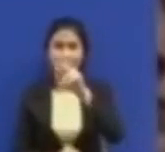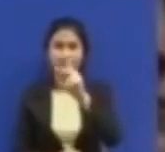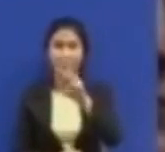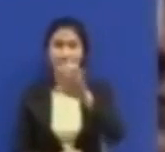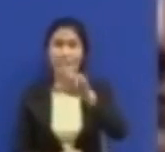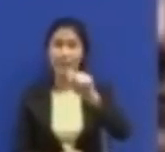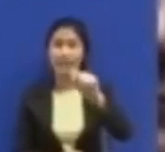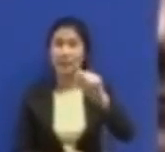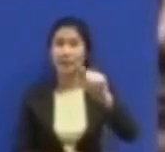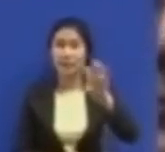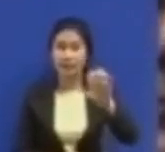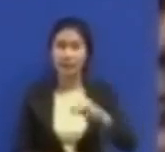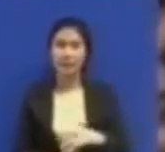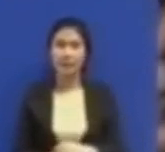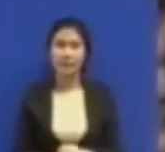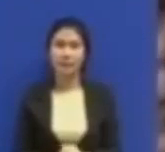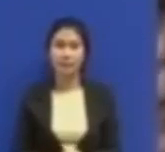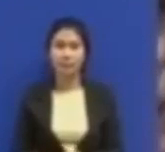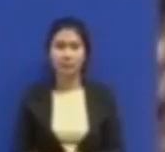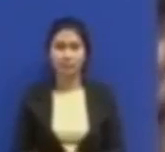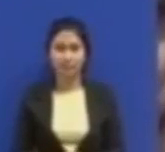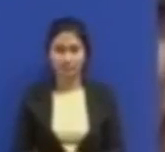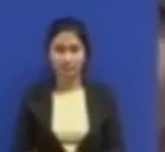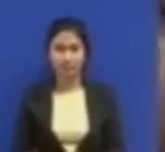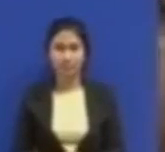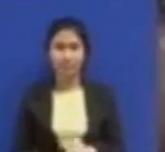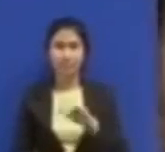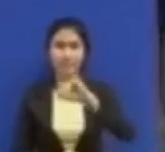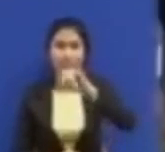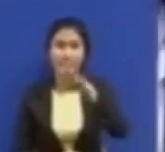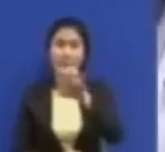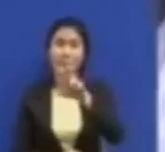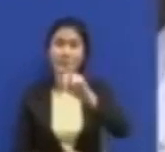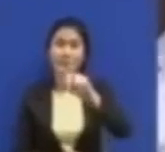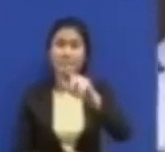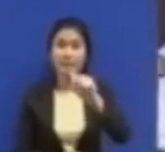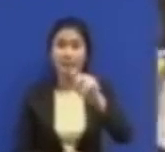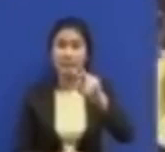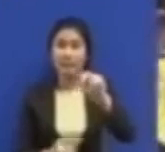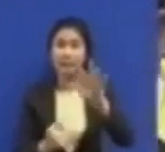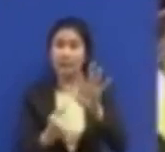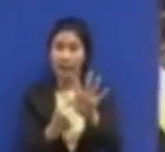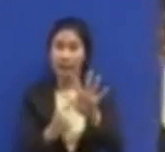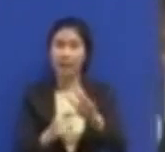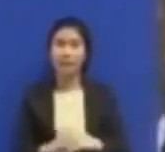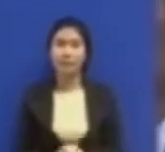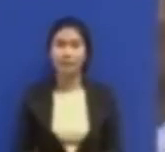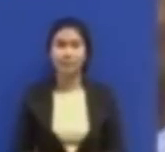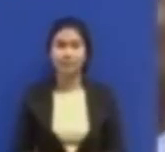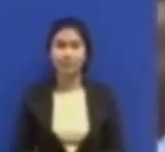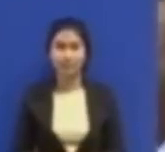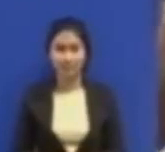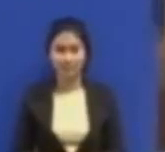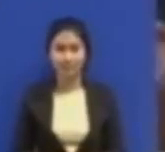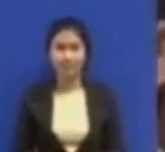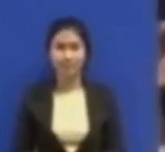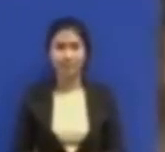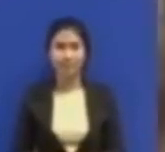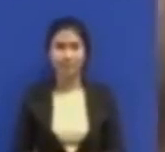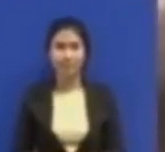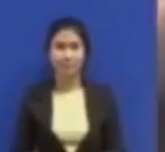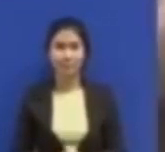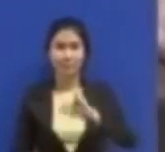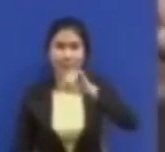างอย่าง21นางจินตนาชัยวรรณการ22นายจิ